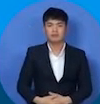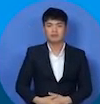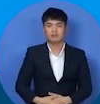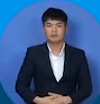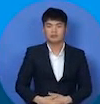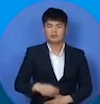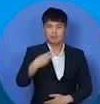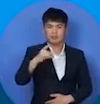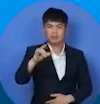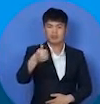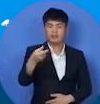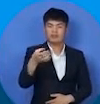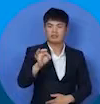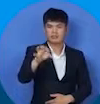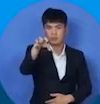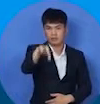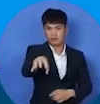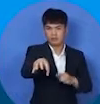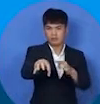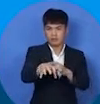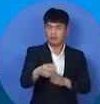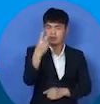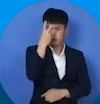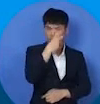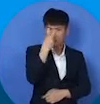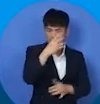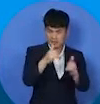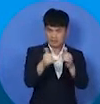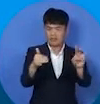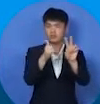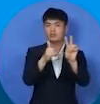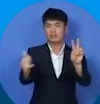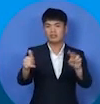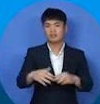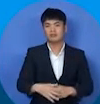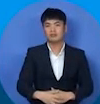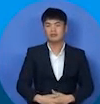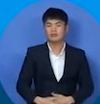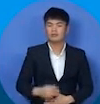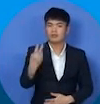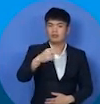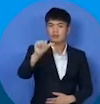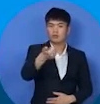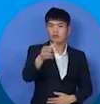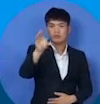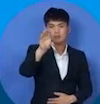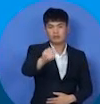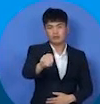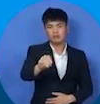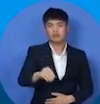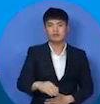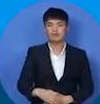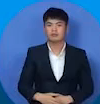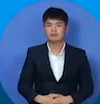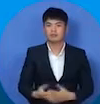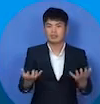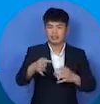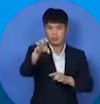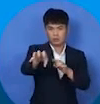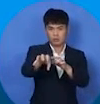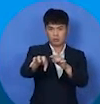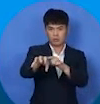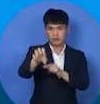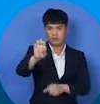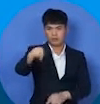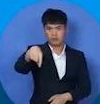옴교길입니다. 대운테크 주식회사에서 창구관리원 2명을 모집합니다. 임금은 연봉 2,500만 원 이상이며